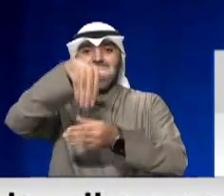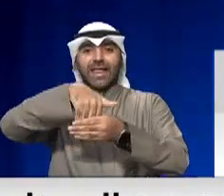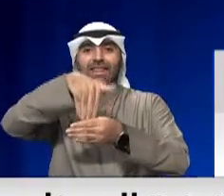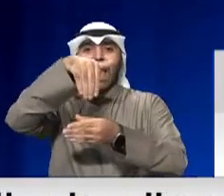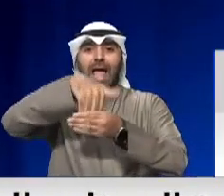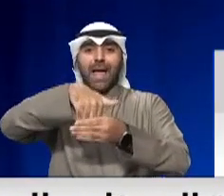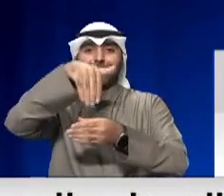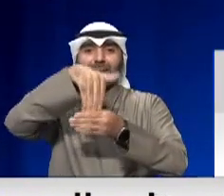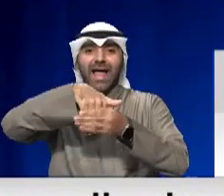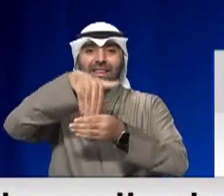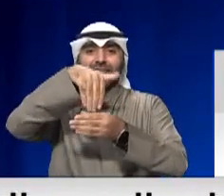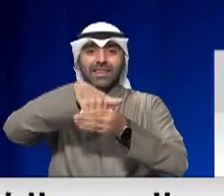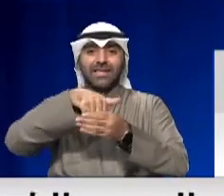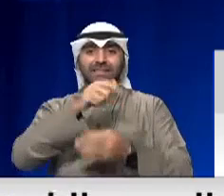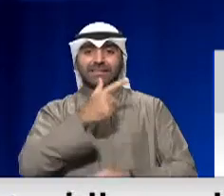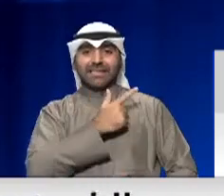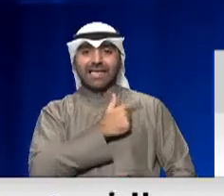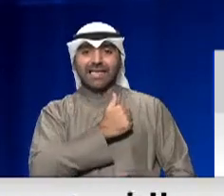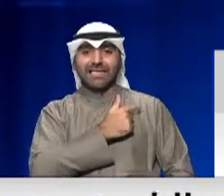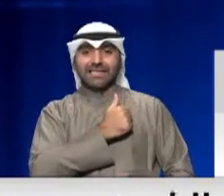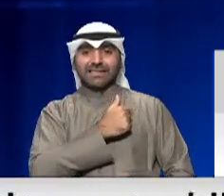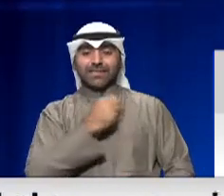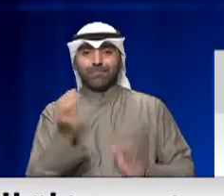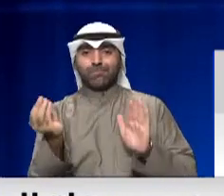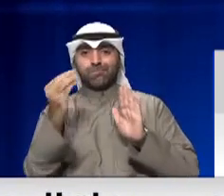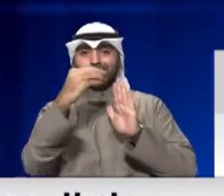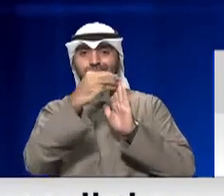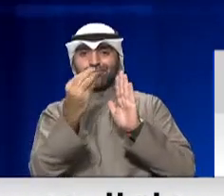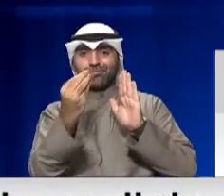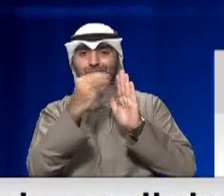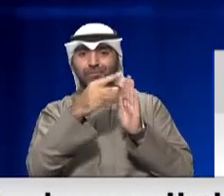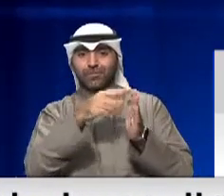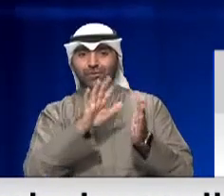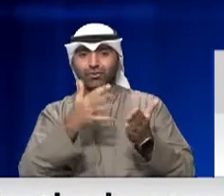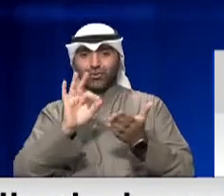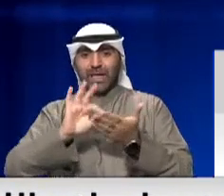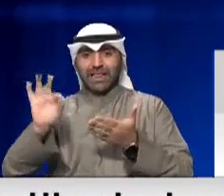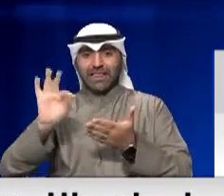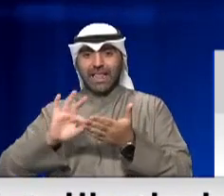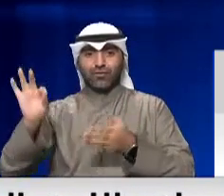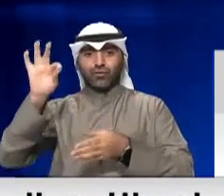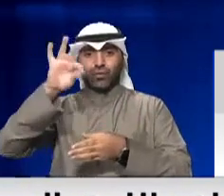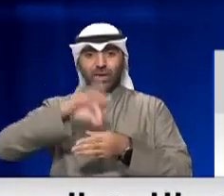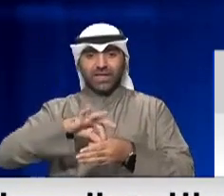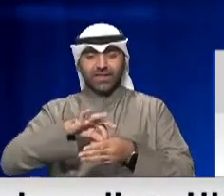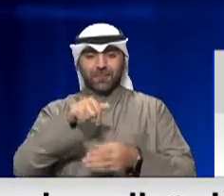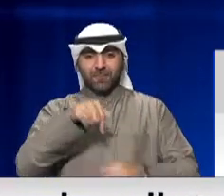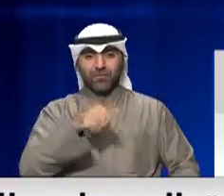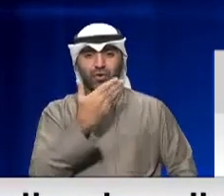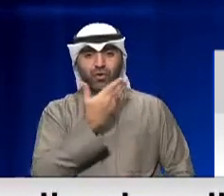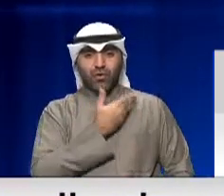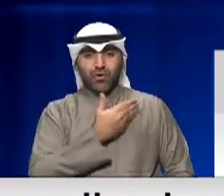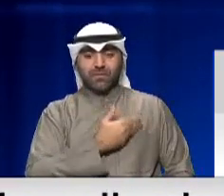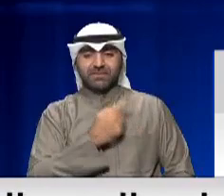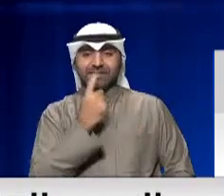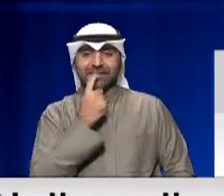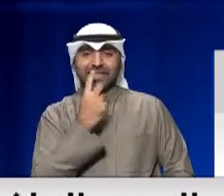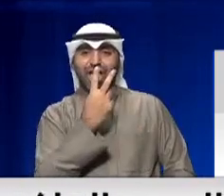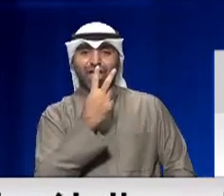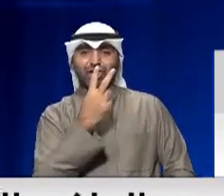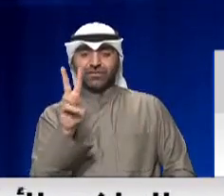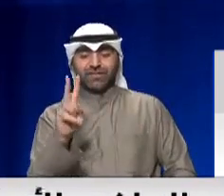قيد الناخبين في جداول الانتخاب، فإن هذه اللجان ستبدأ أعمالها خلال شهر فبراير لعام